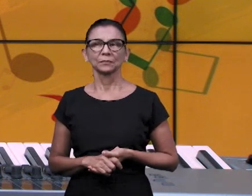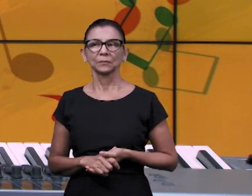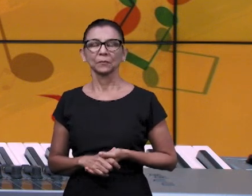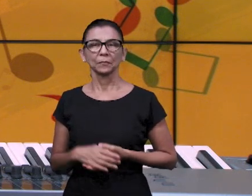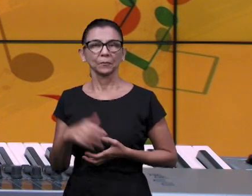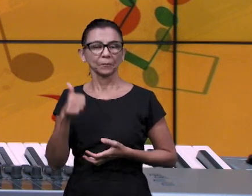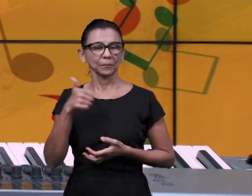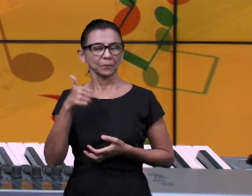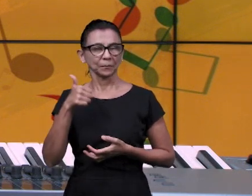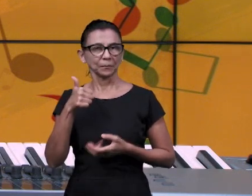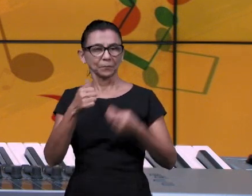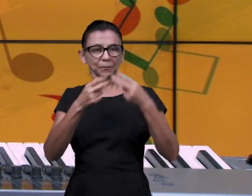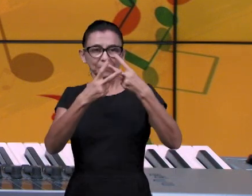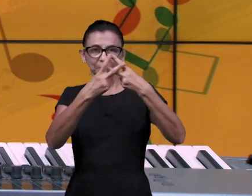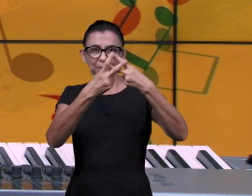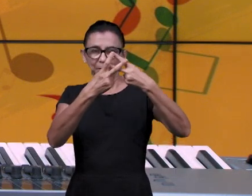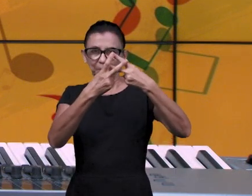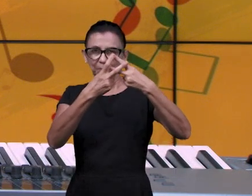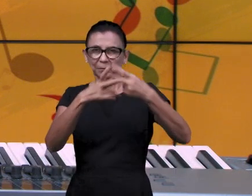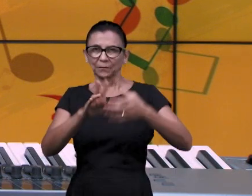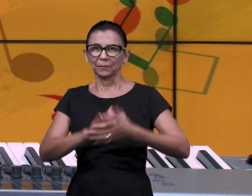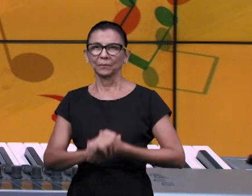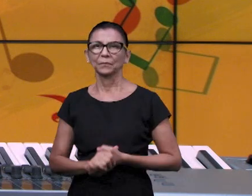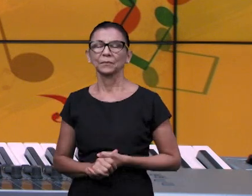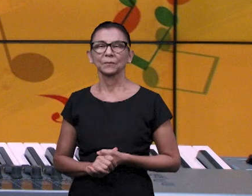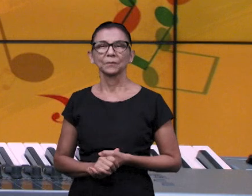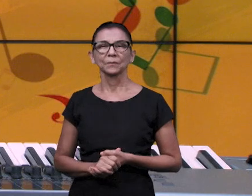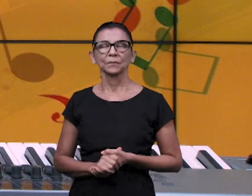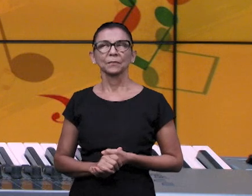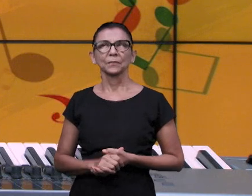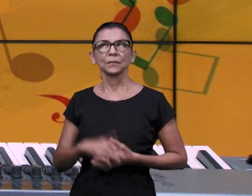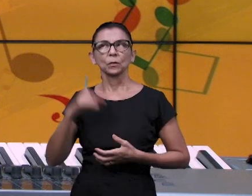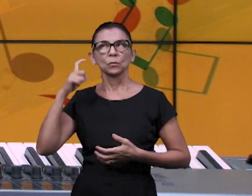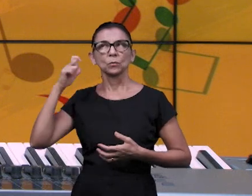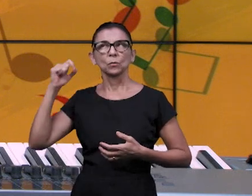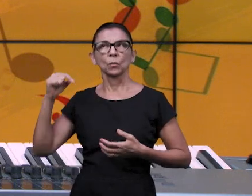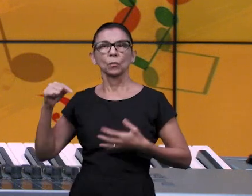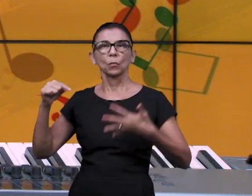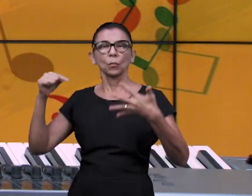D'abord, le jazz qui augmente le son.